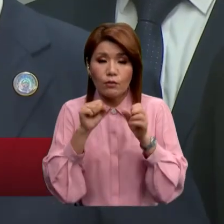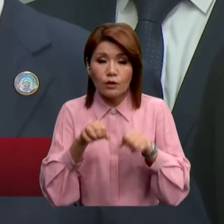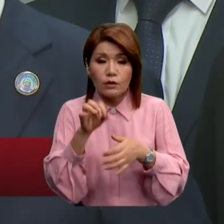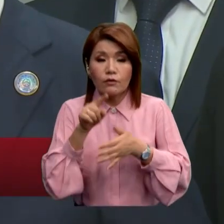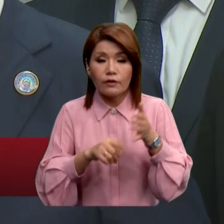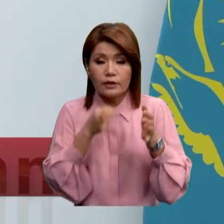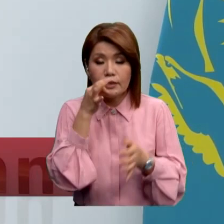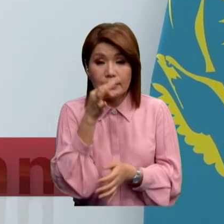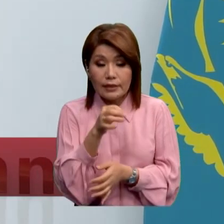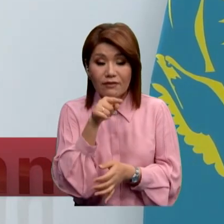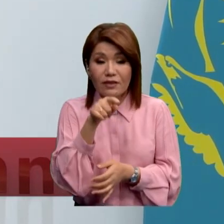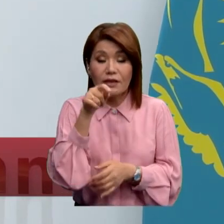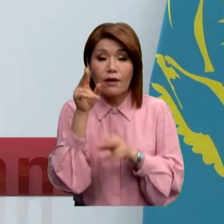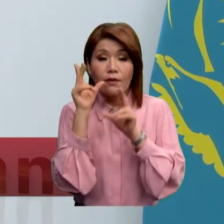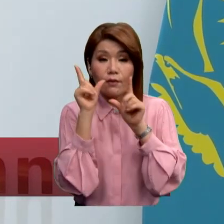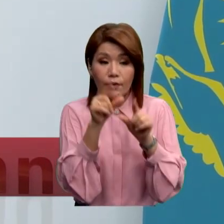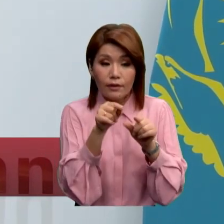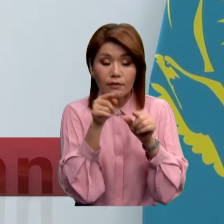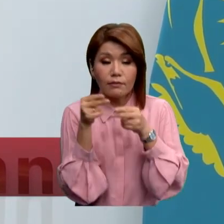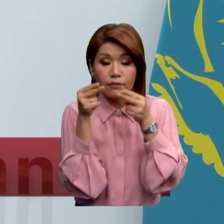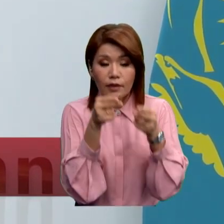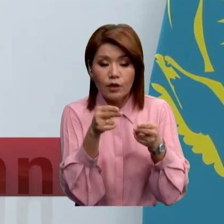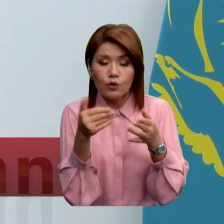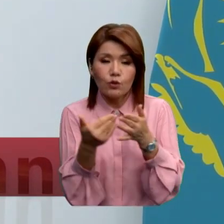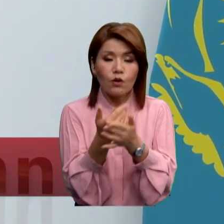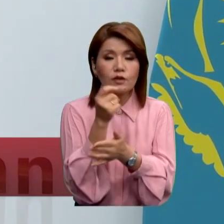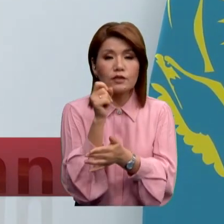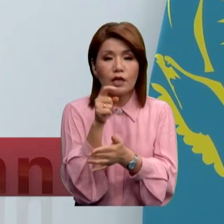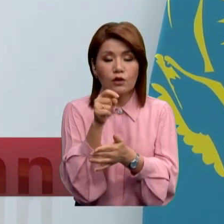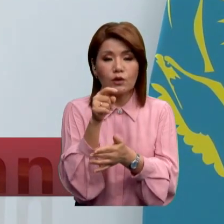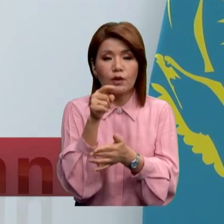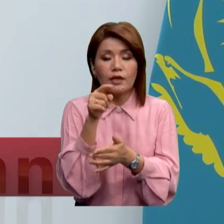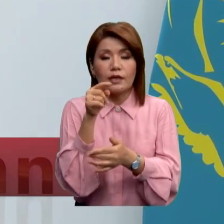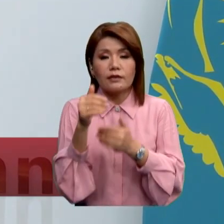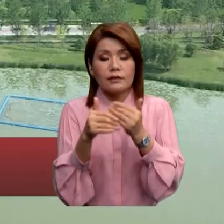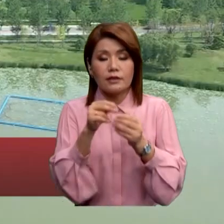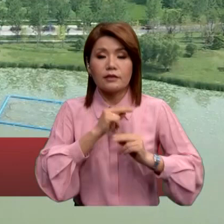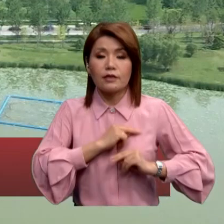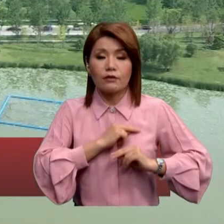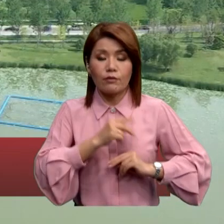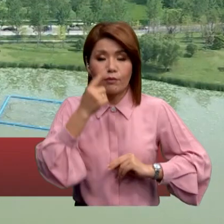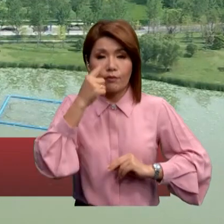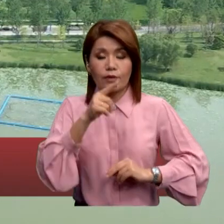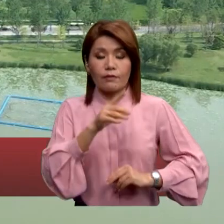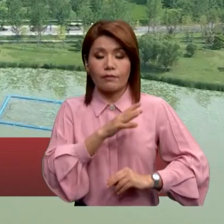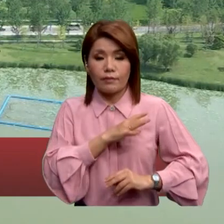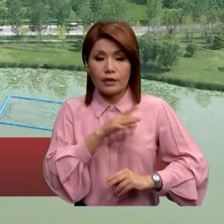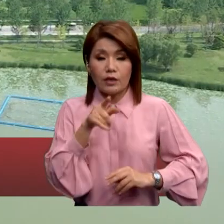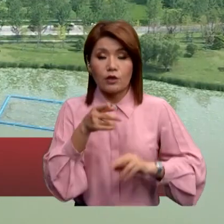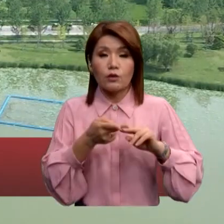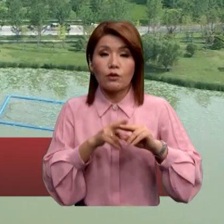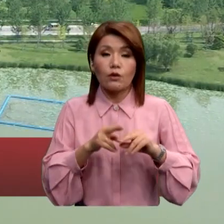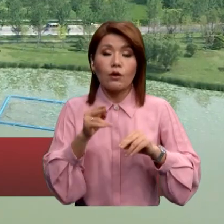уверенностью заявить, что этот визит открыл новое золотое 30-летие казахстанско-китайского сотрудничества. Программа заграничного визита президента